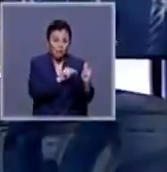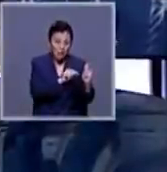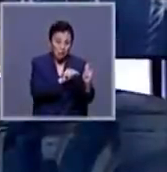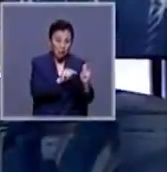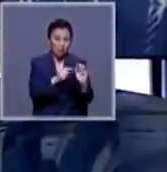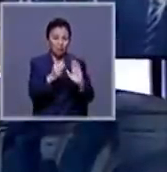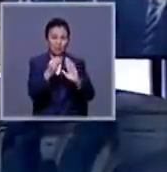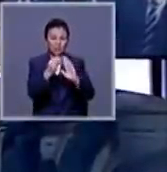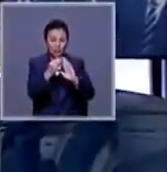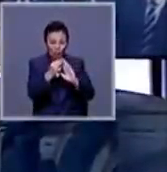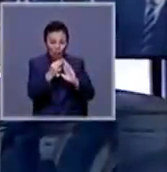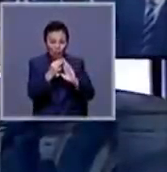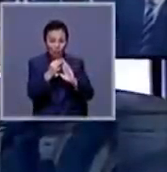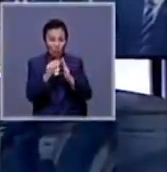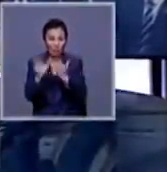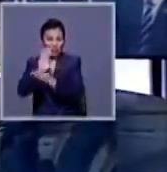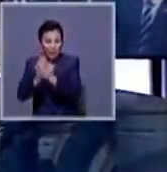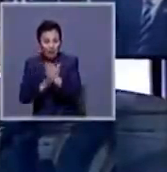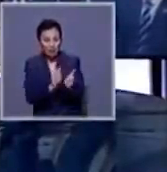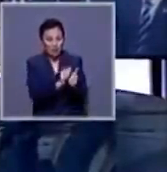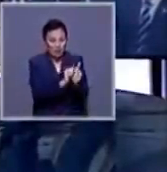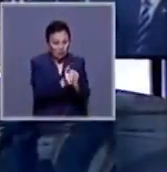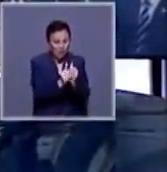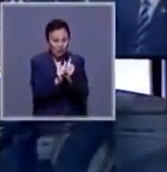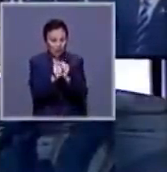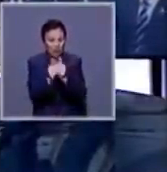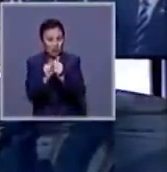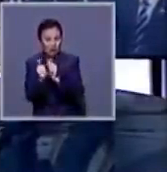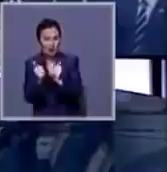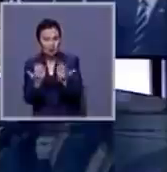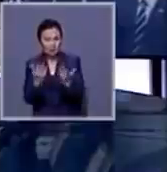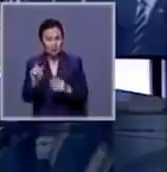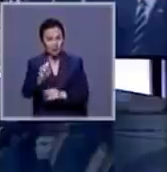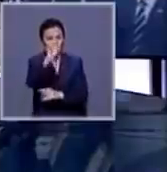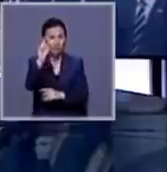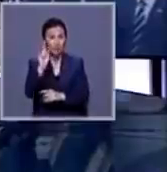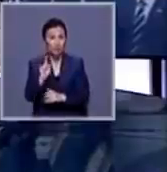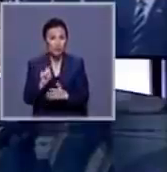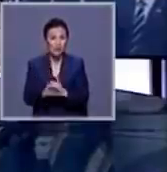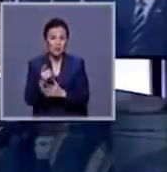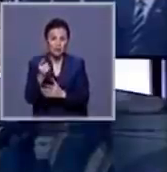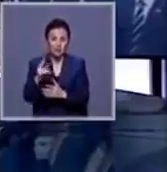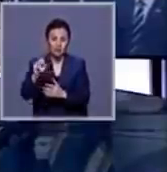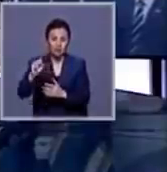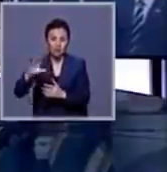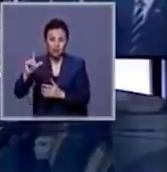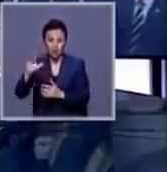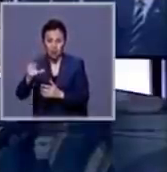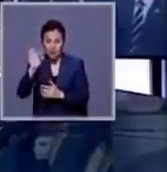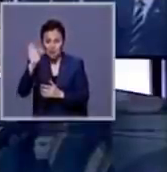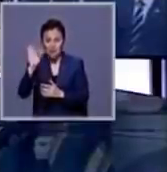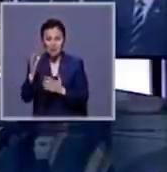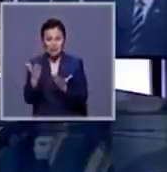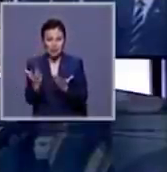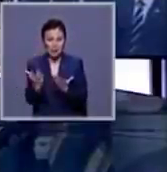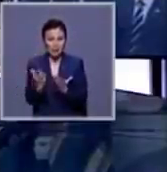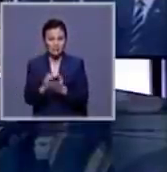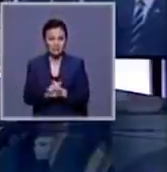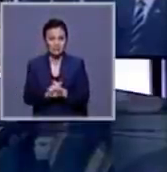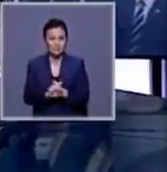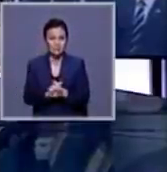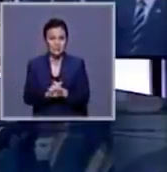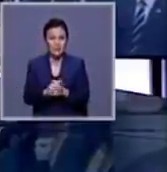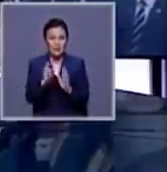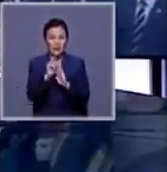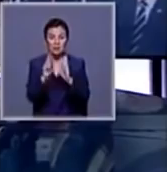จังหวัดมาถึงประเทศใช่ไหมฮะ ค่ะ อันนี้ก็ยังสงสัยอยู่ว่าพอมาถึงคสช.แล้วคสช.จะเลือกอย่างไร แต่ตรงนี้ไม่